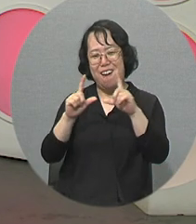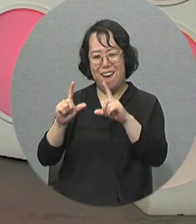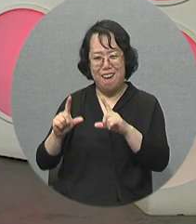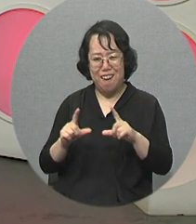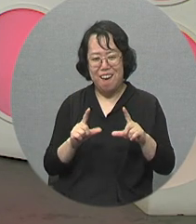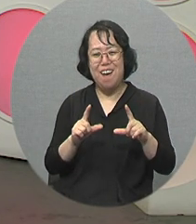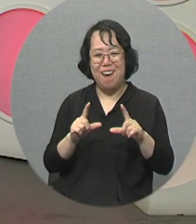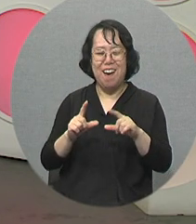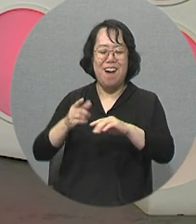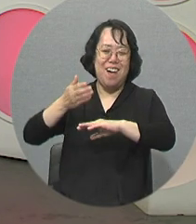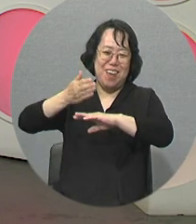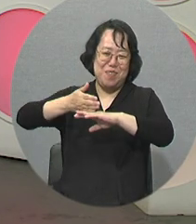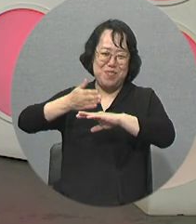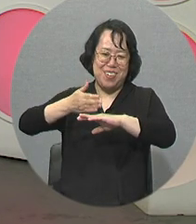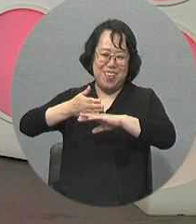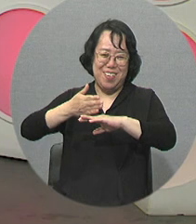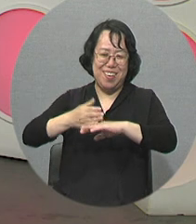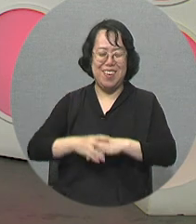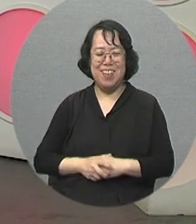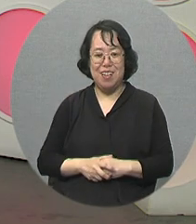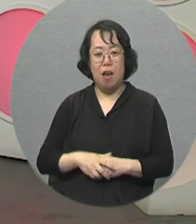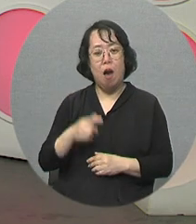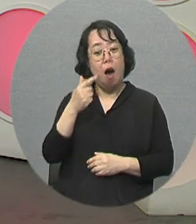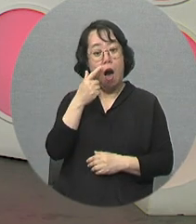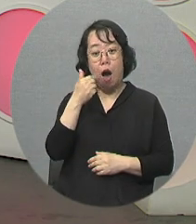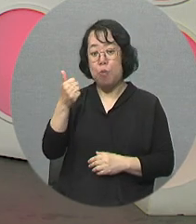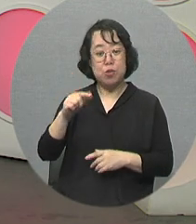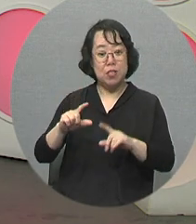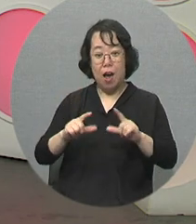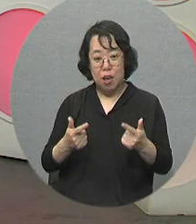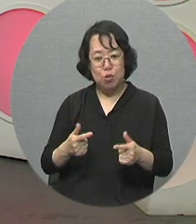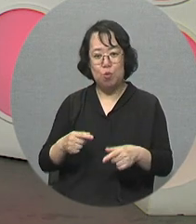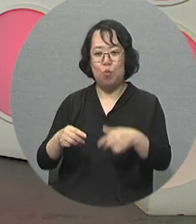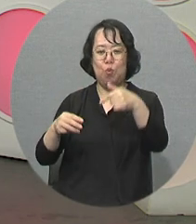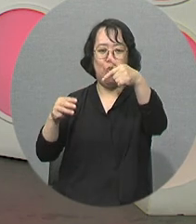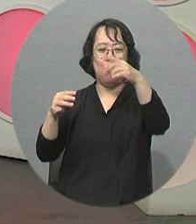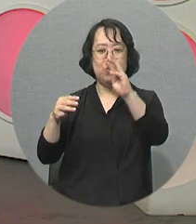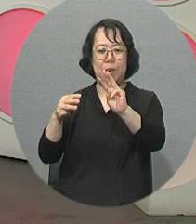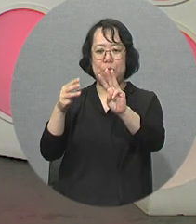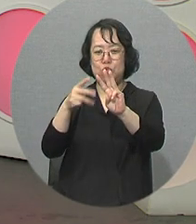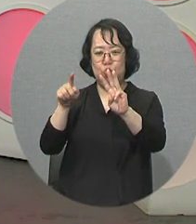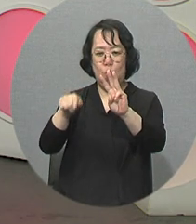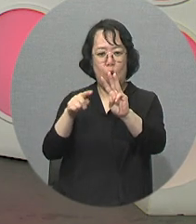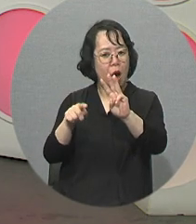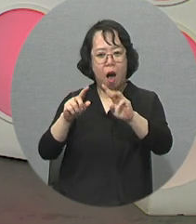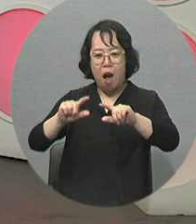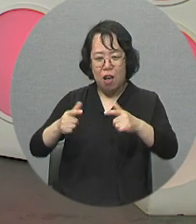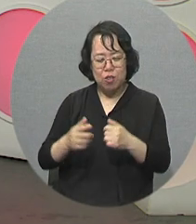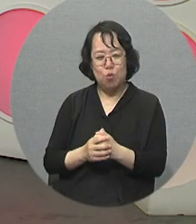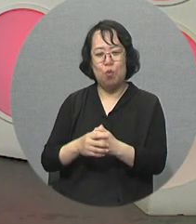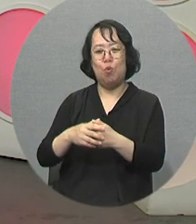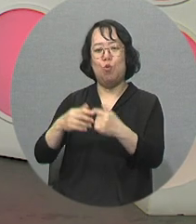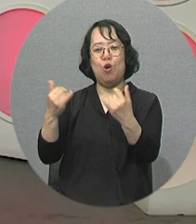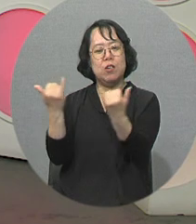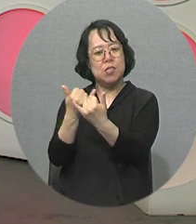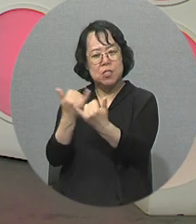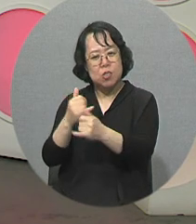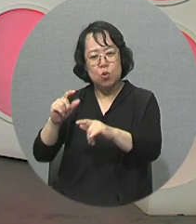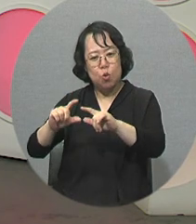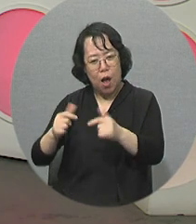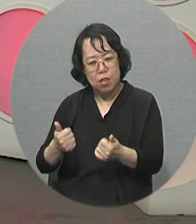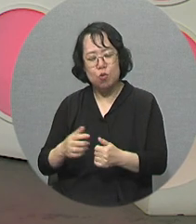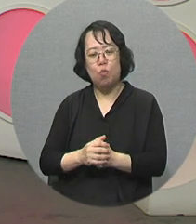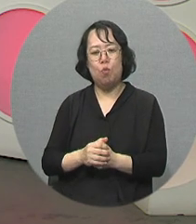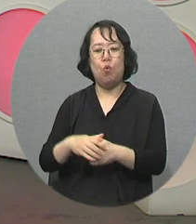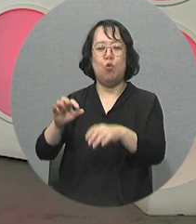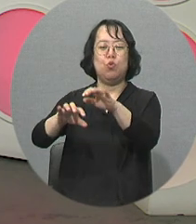있었다고. 야, 이게 네. 아버지도 아니고 삼촌도 아니고. 네, 아저씨. 네, 네. 아저씨. 아, 또 이